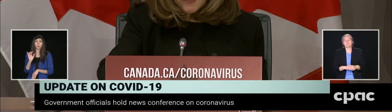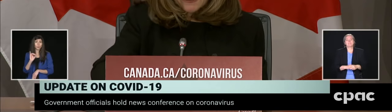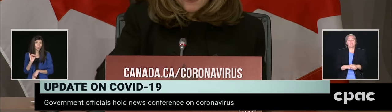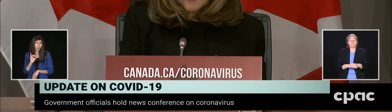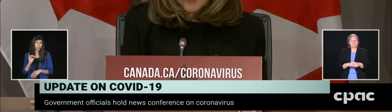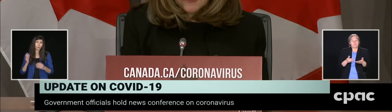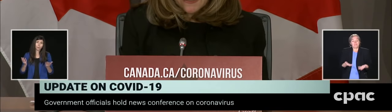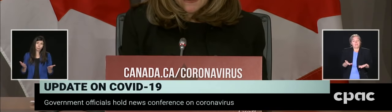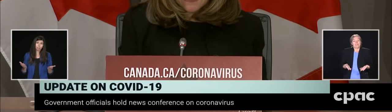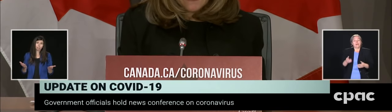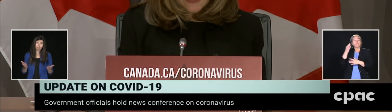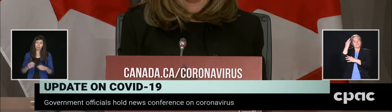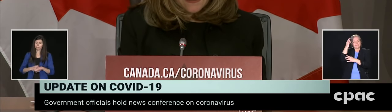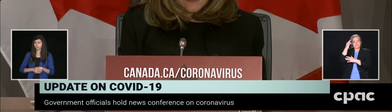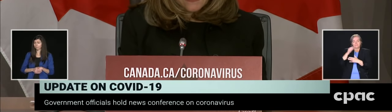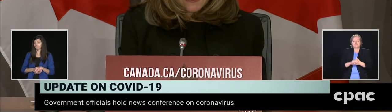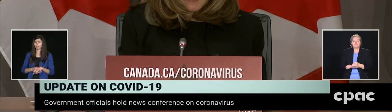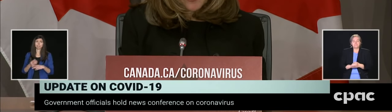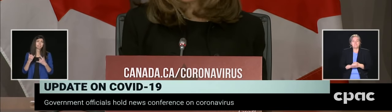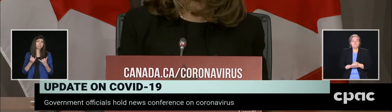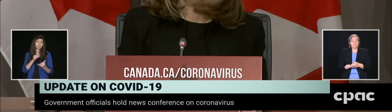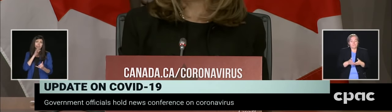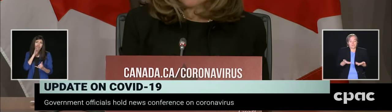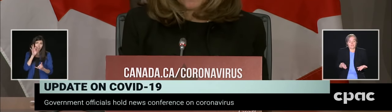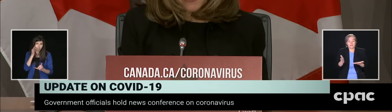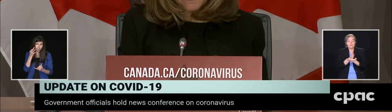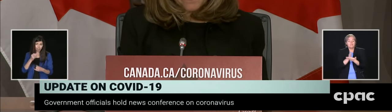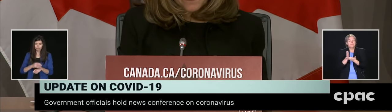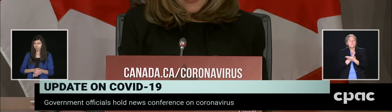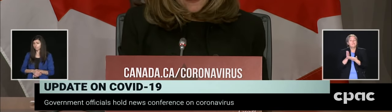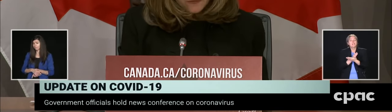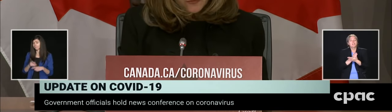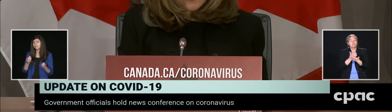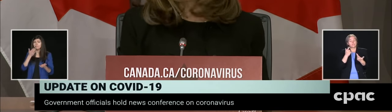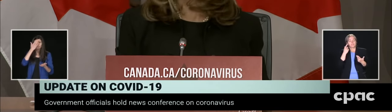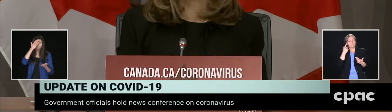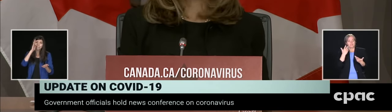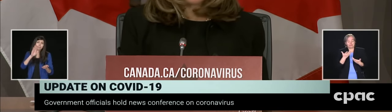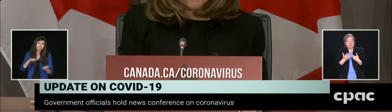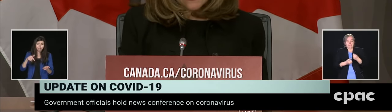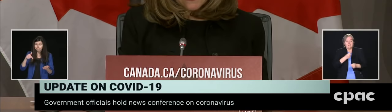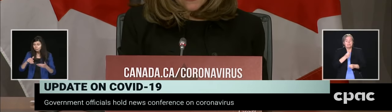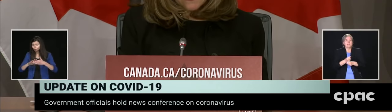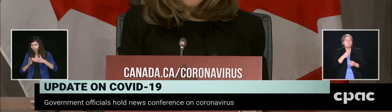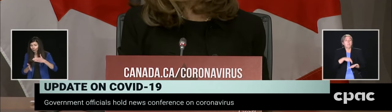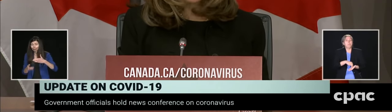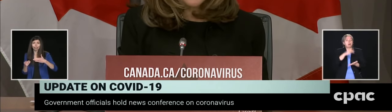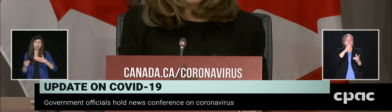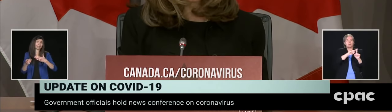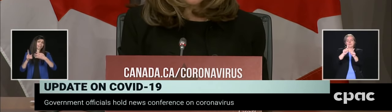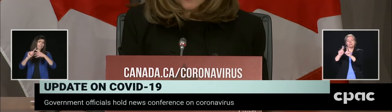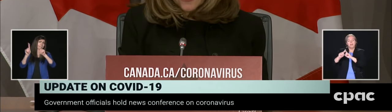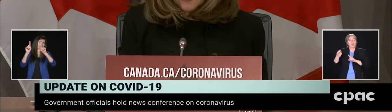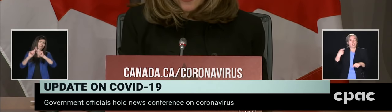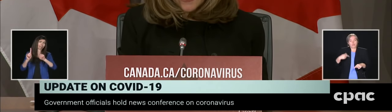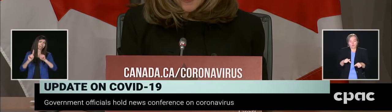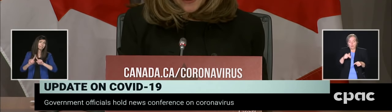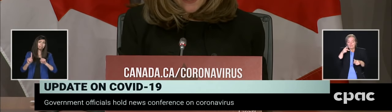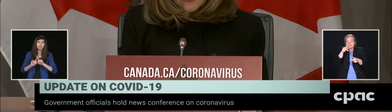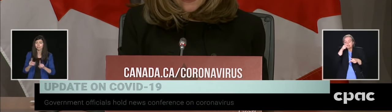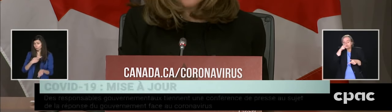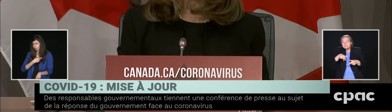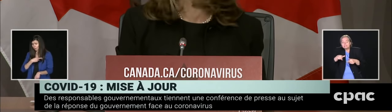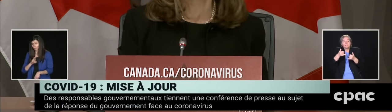avec Pâques, Pessah et Vaisakhi qui approchent à grands pas. Nous, les Canadiens et Canadiennes, doivent continuer